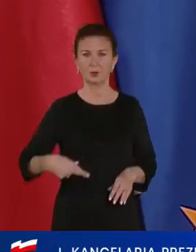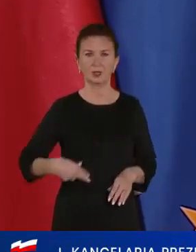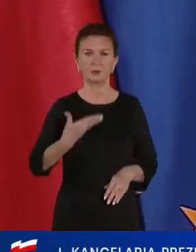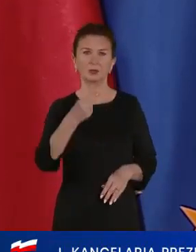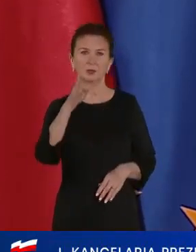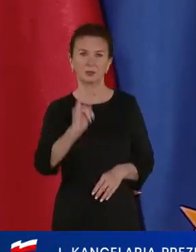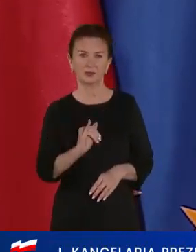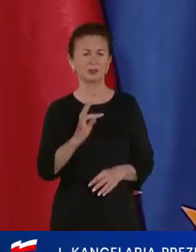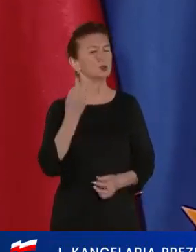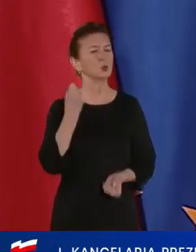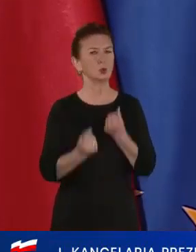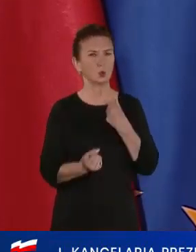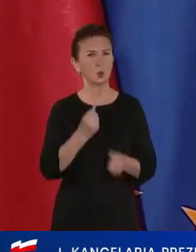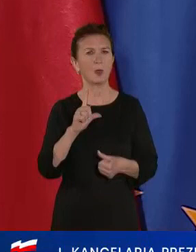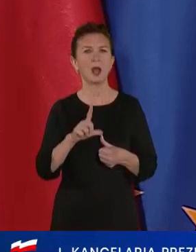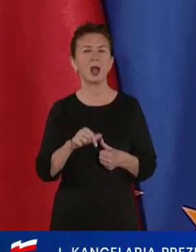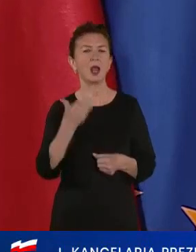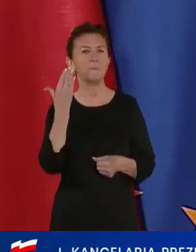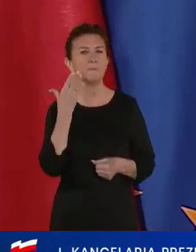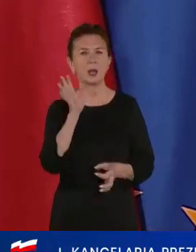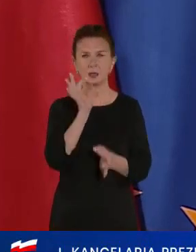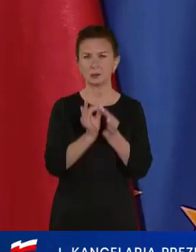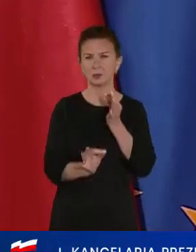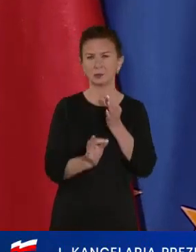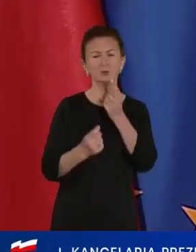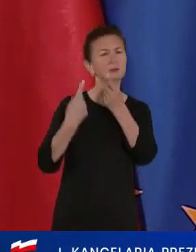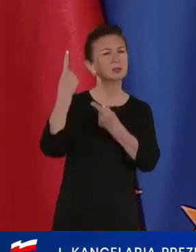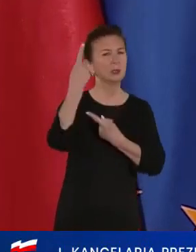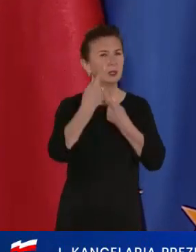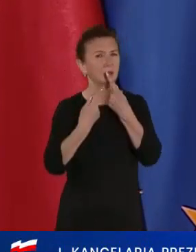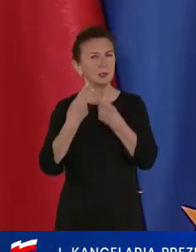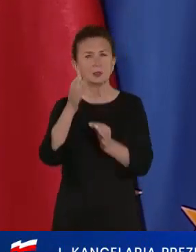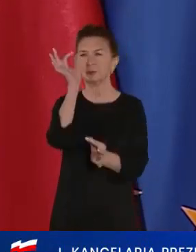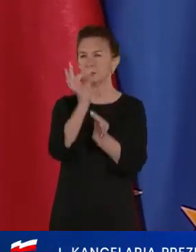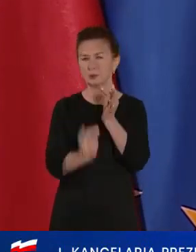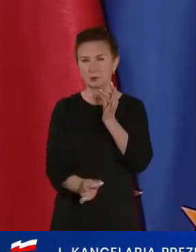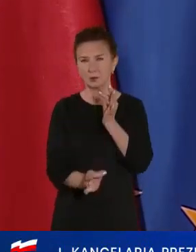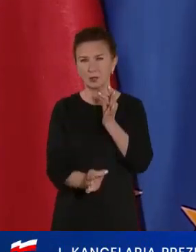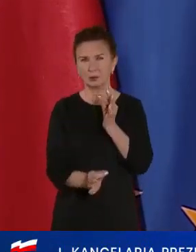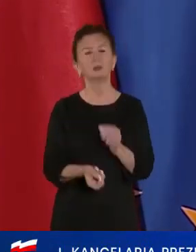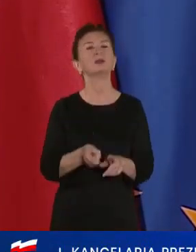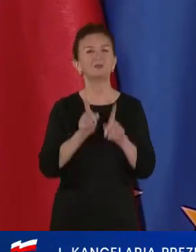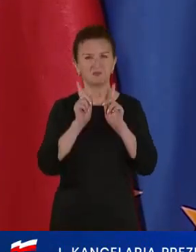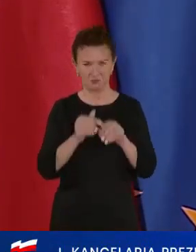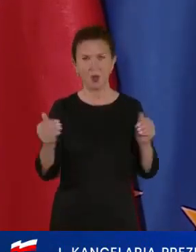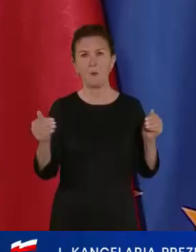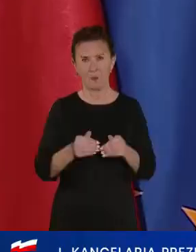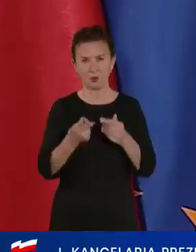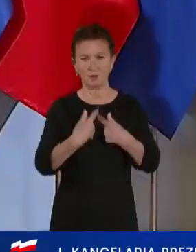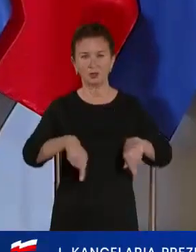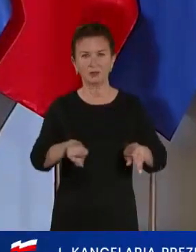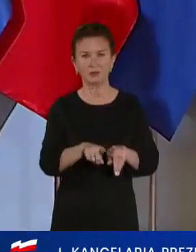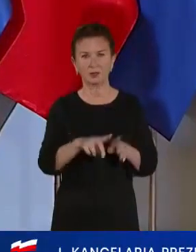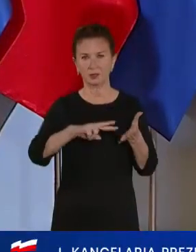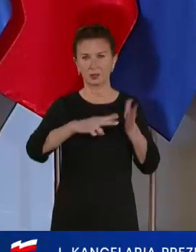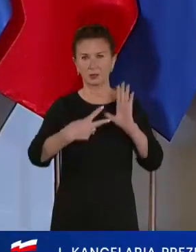trudny, ale bardzo dobrze przemyślany, precyzyjny i realistyczny plan ograniczania